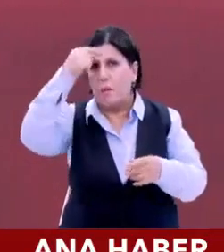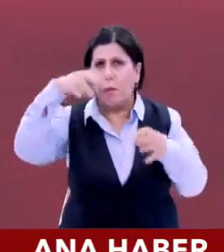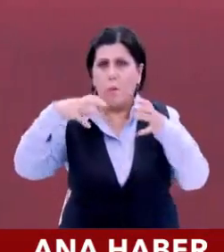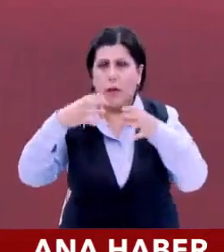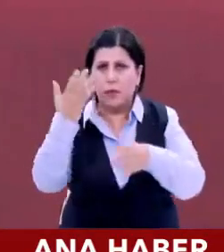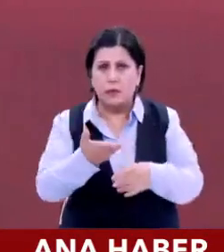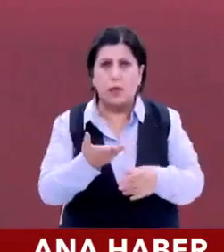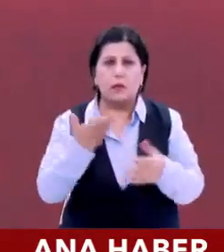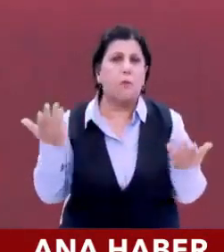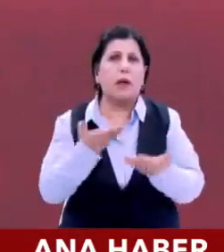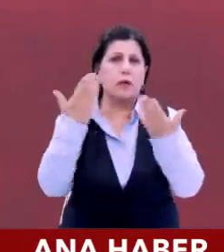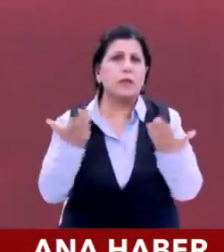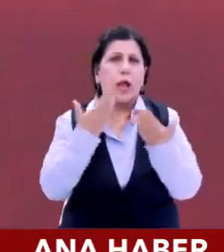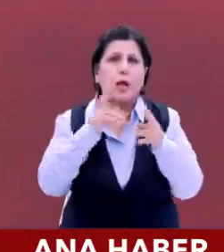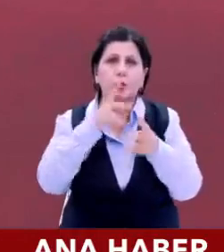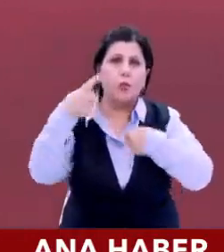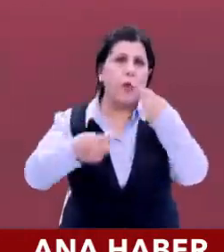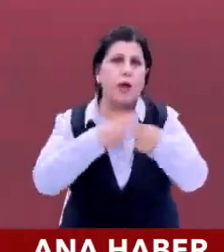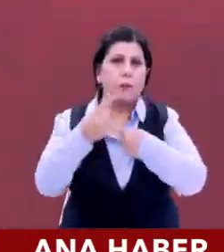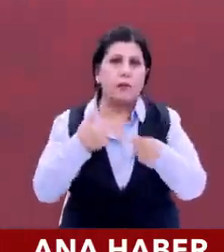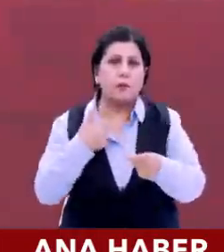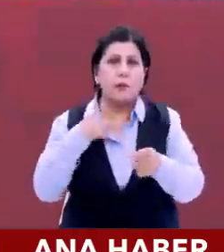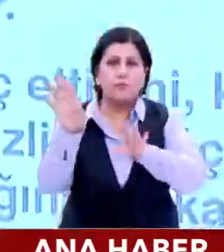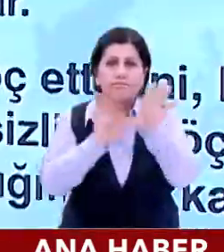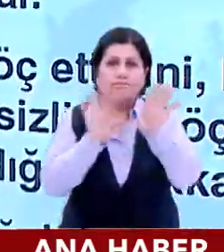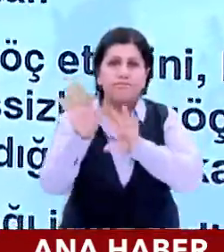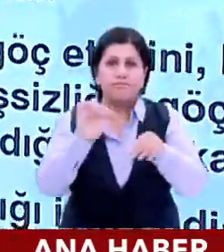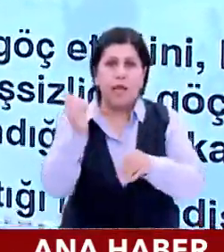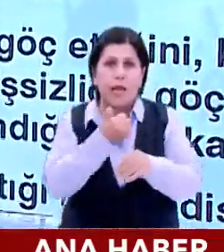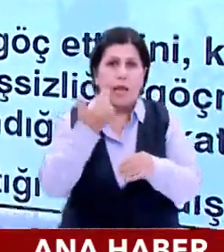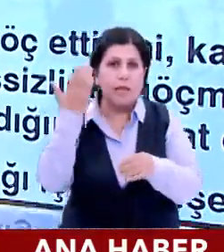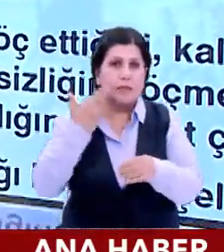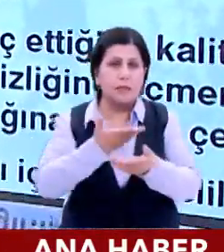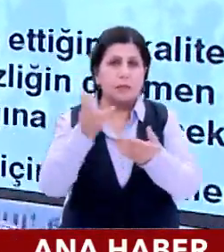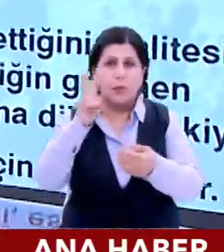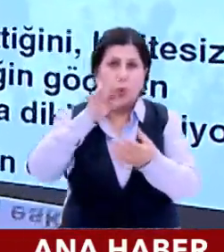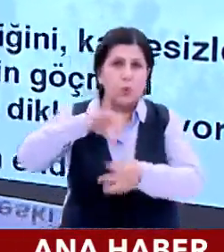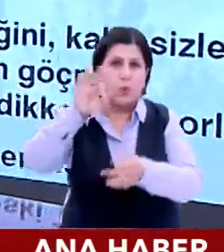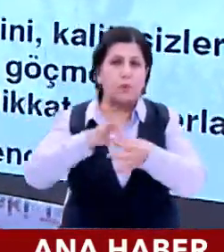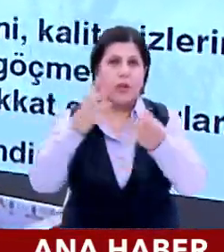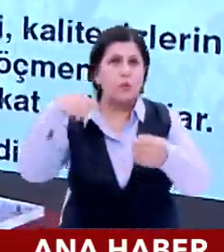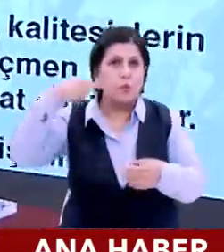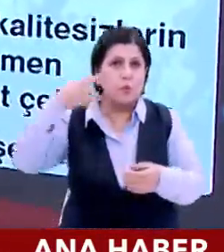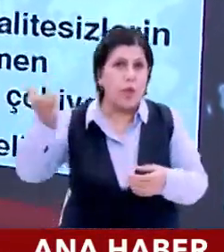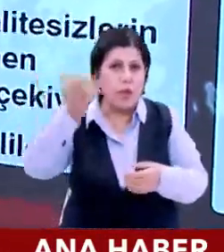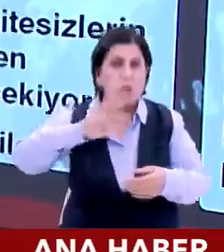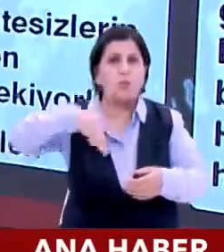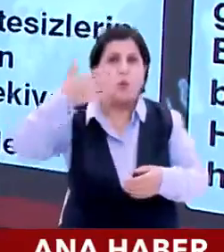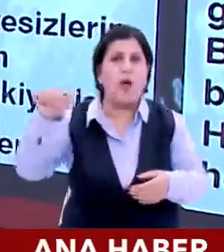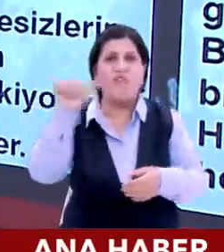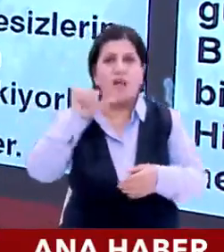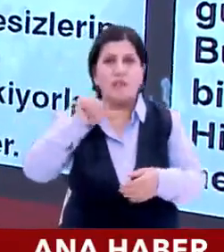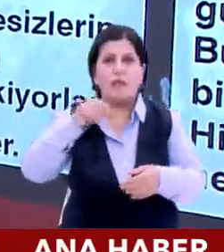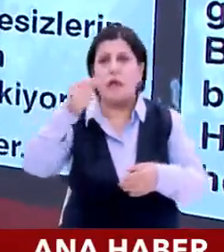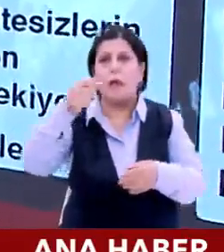ve bakınız neler söylemişler birkaçının topladım ben Değerli seyirciler Şimdi son durum nedir Suriyelilerden sonra Afganistan